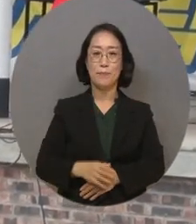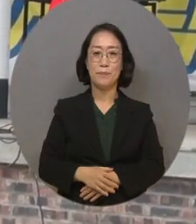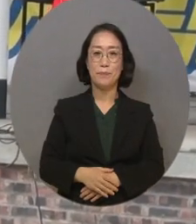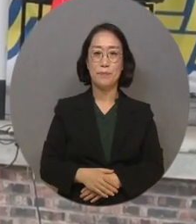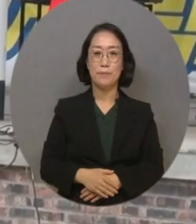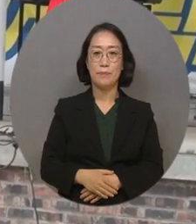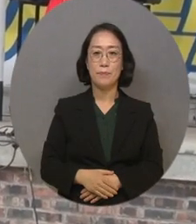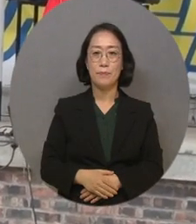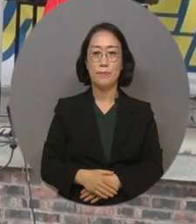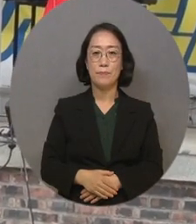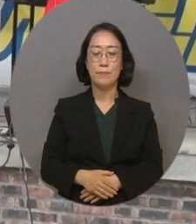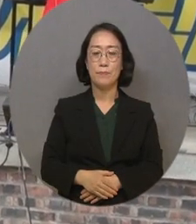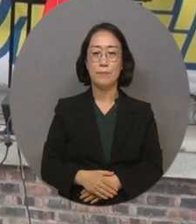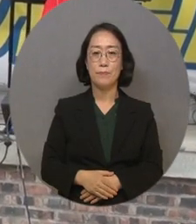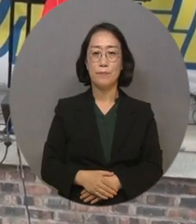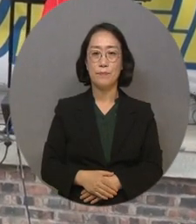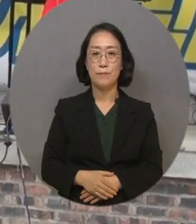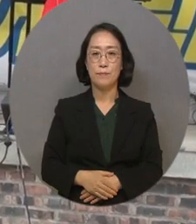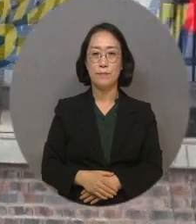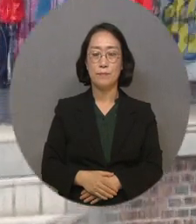경기방송 정우선입니다.